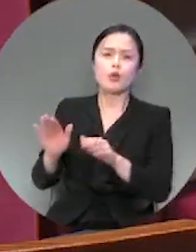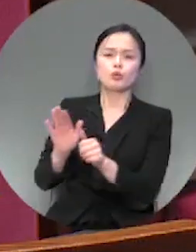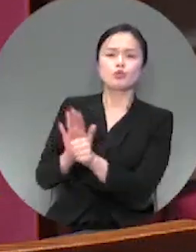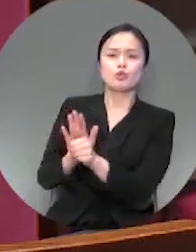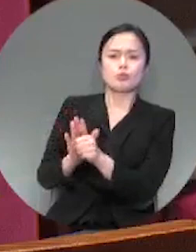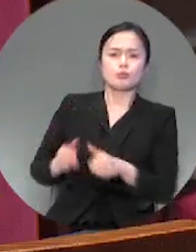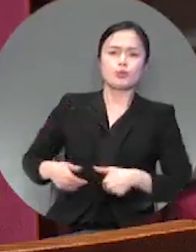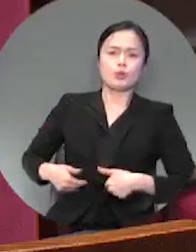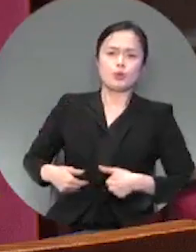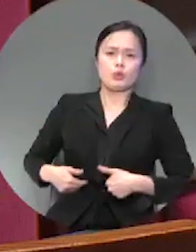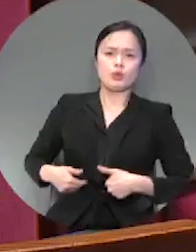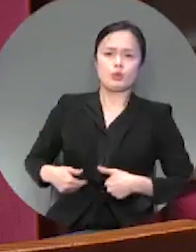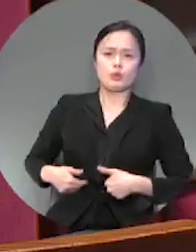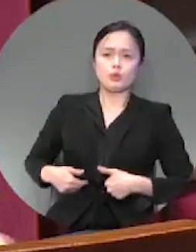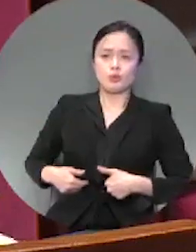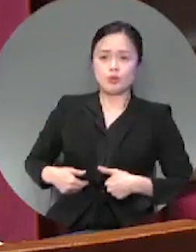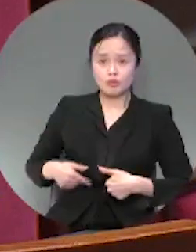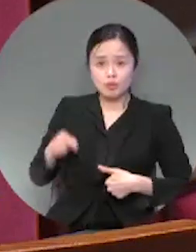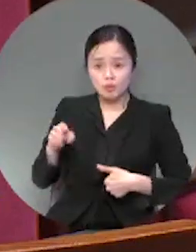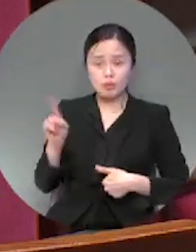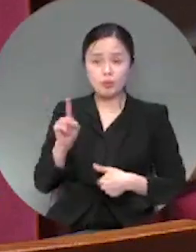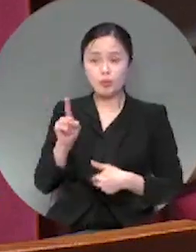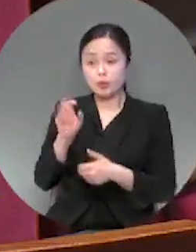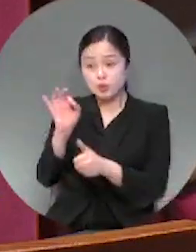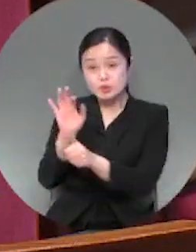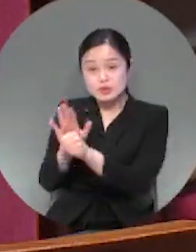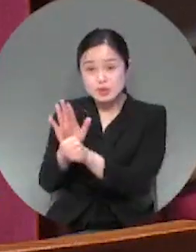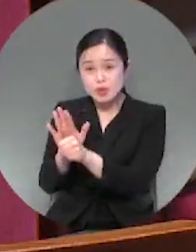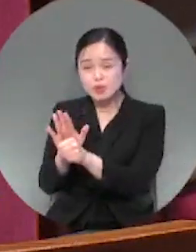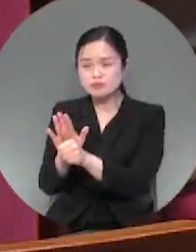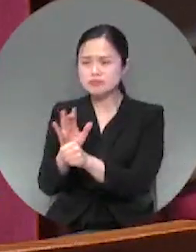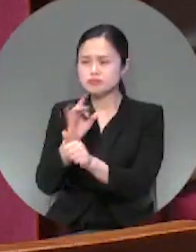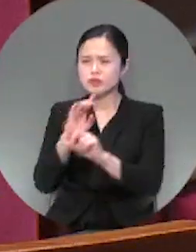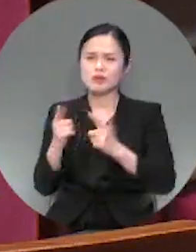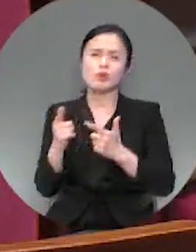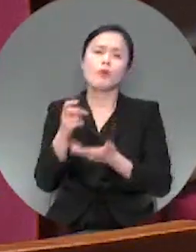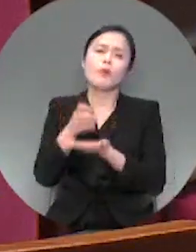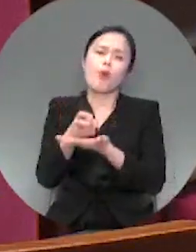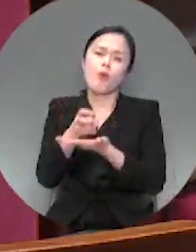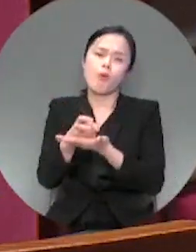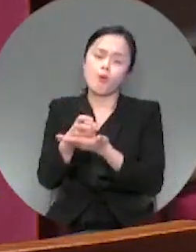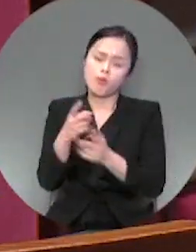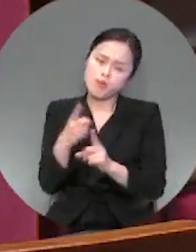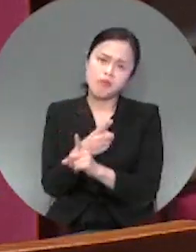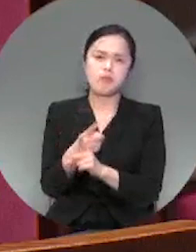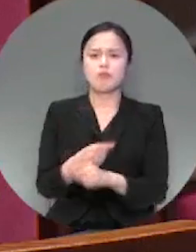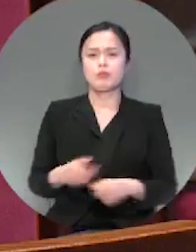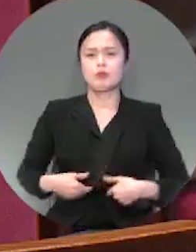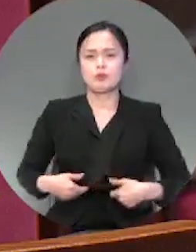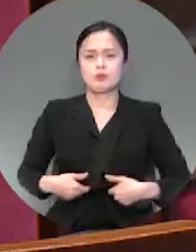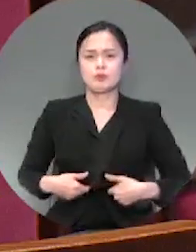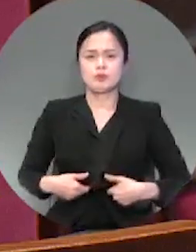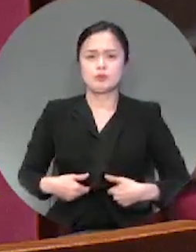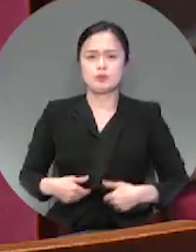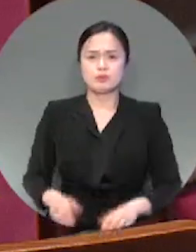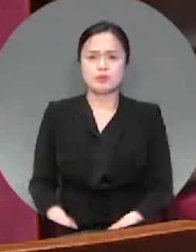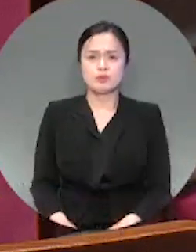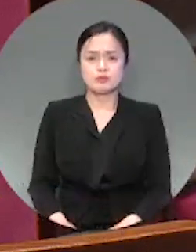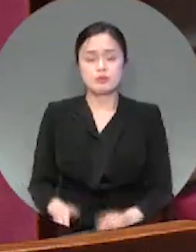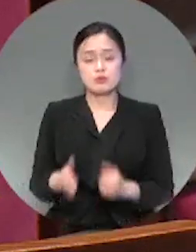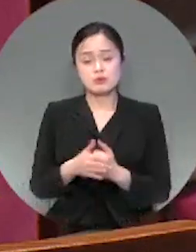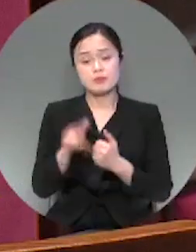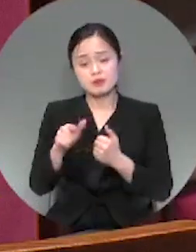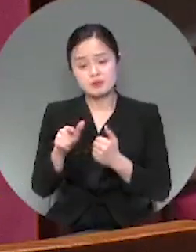관한 문제가 아니고 제도 개선 문제인데 한번 관계 부처 하고 지금 폭넓게 논의할 필요가